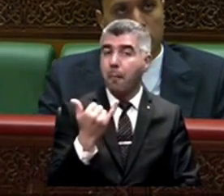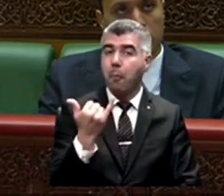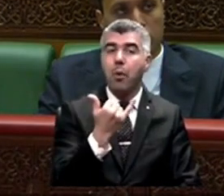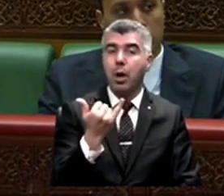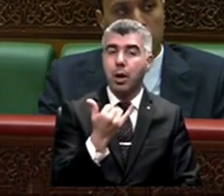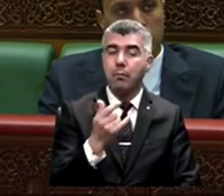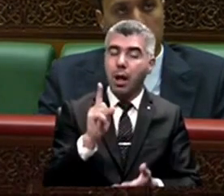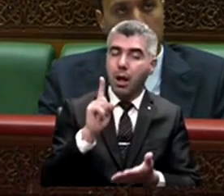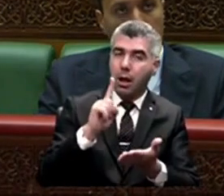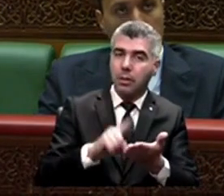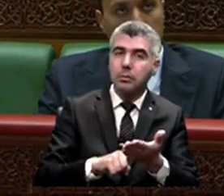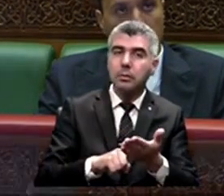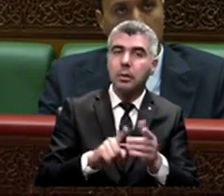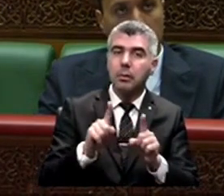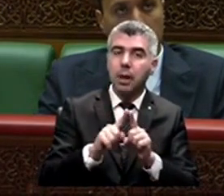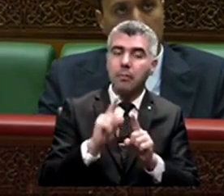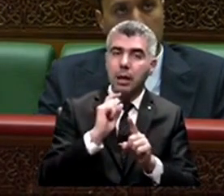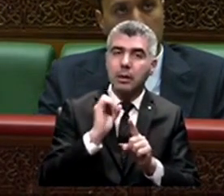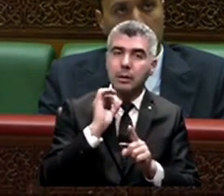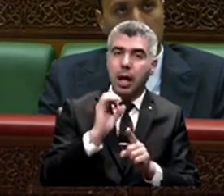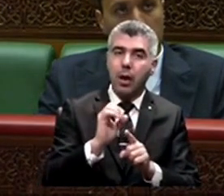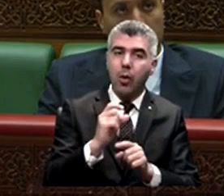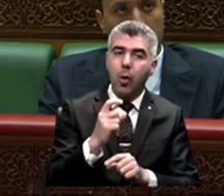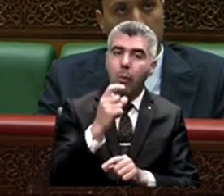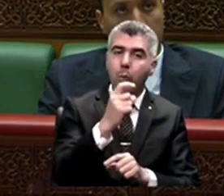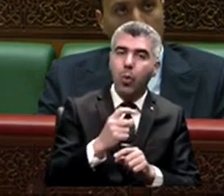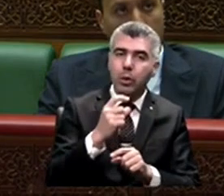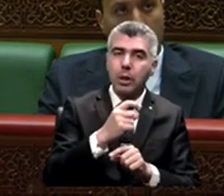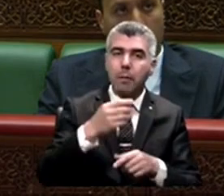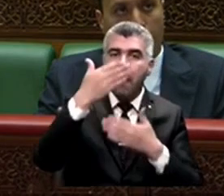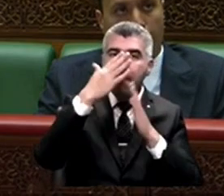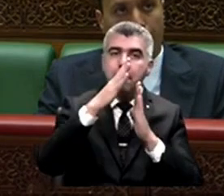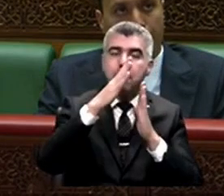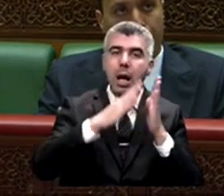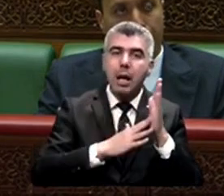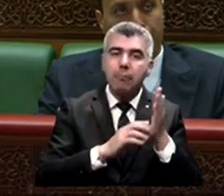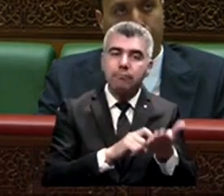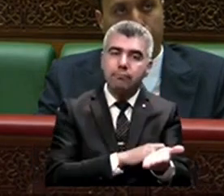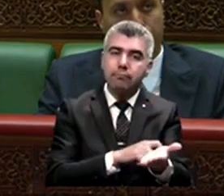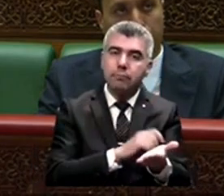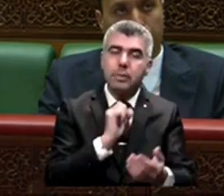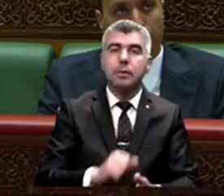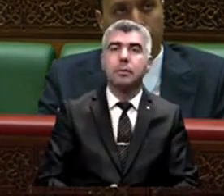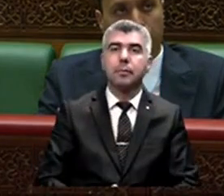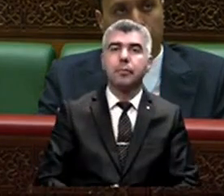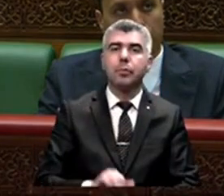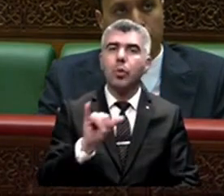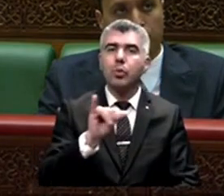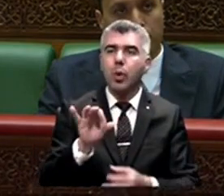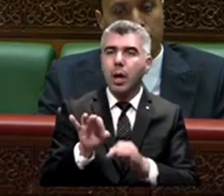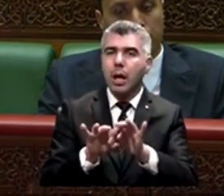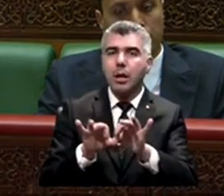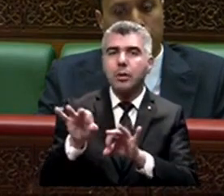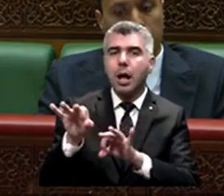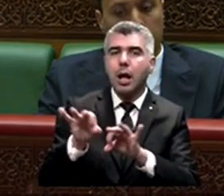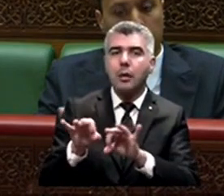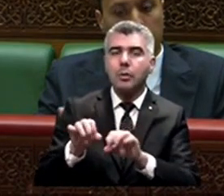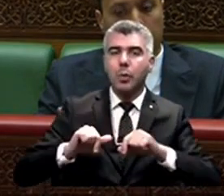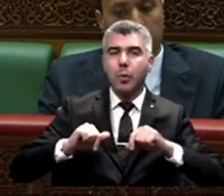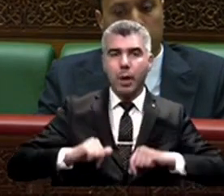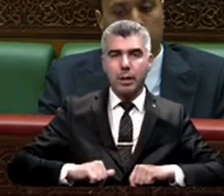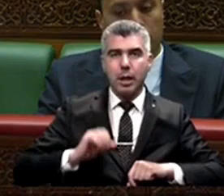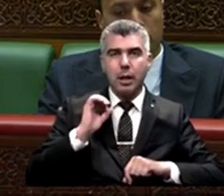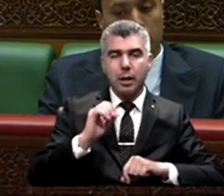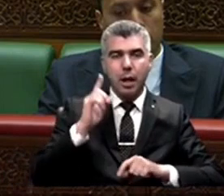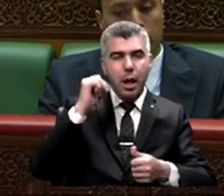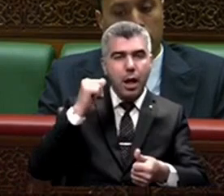للحفاظ على هويتهم وخصوصيتهم المغربيه. سيد الوزير، فما هي الاجراءات العمليه التي تقوم بها وزارتكم